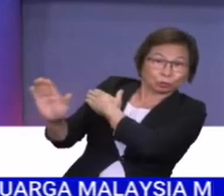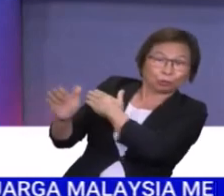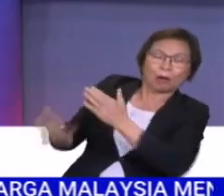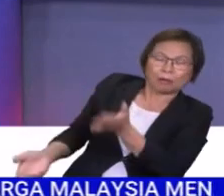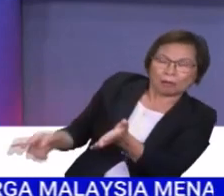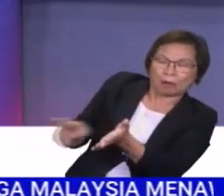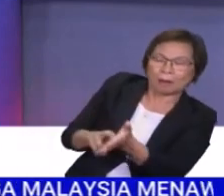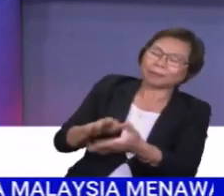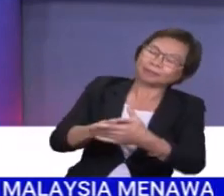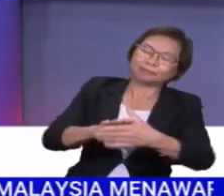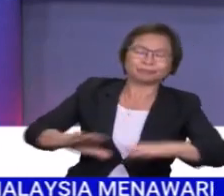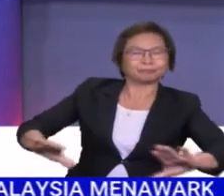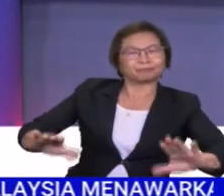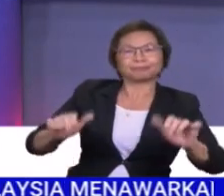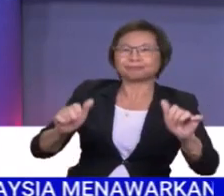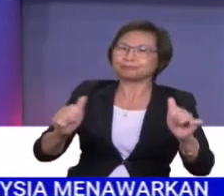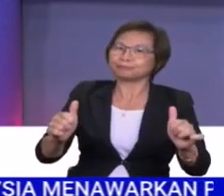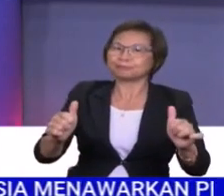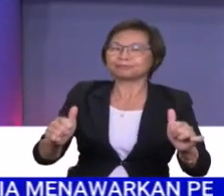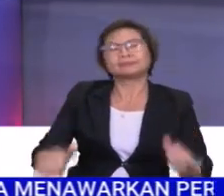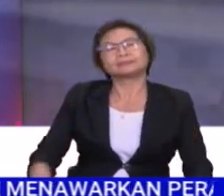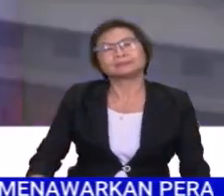dilaporkan selamat